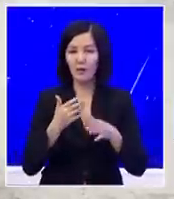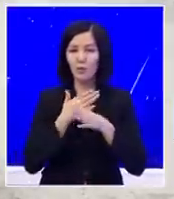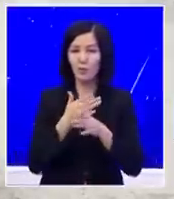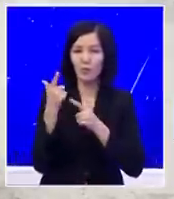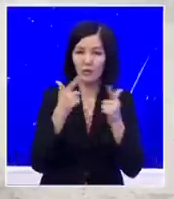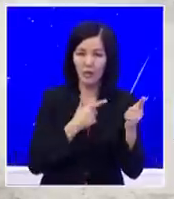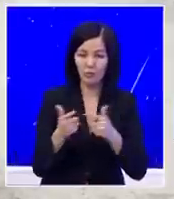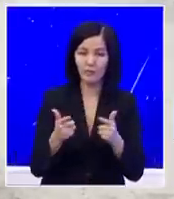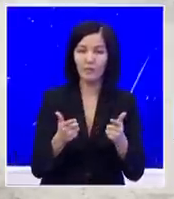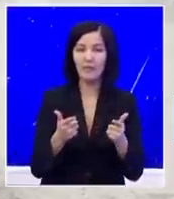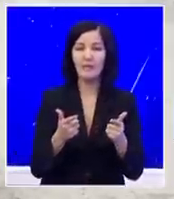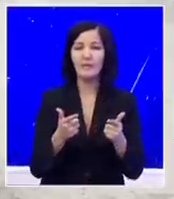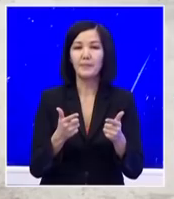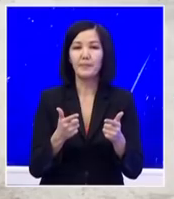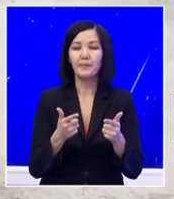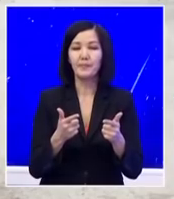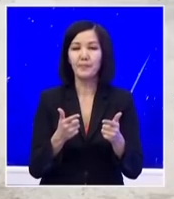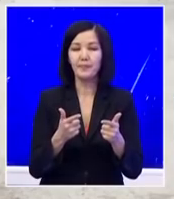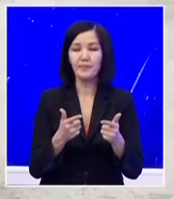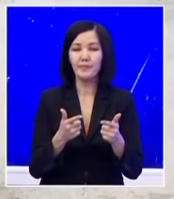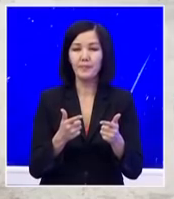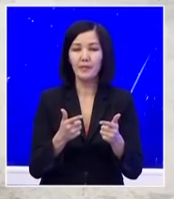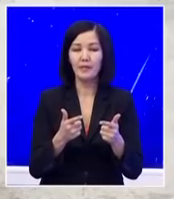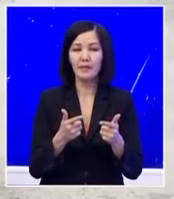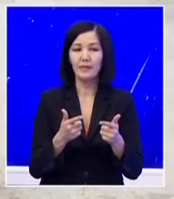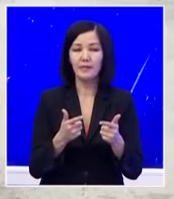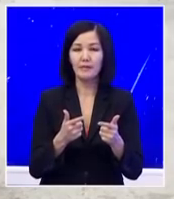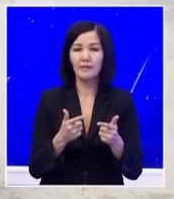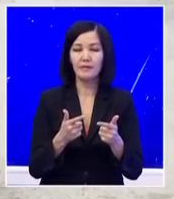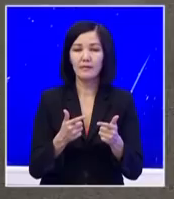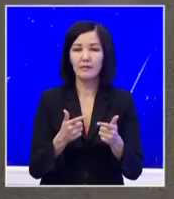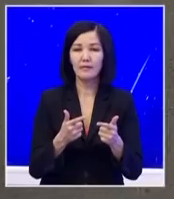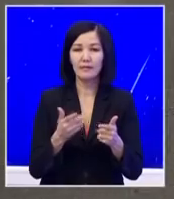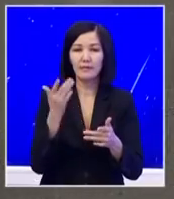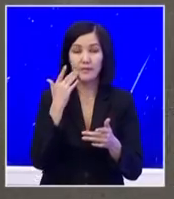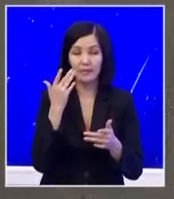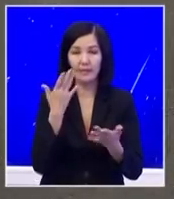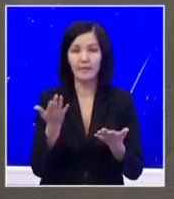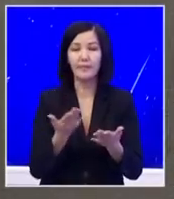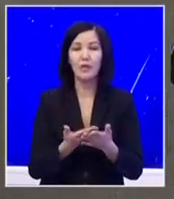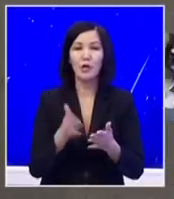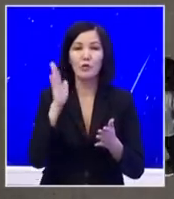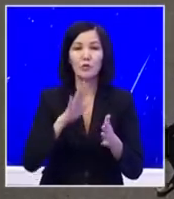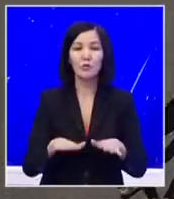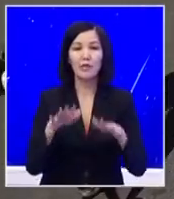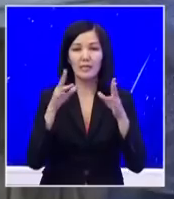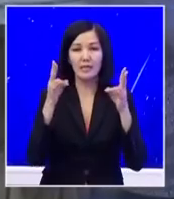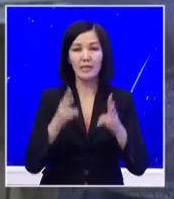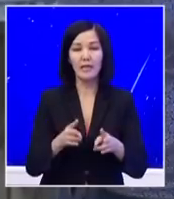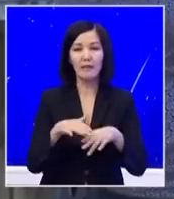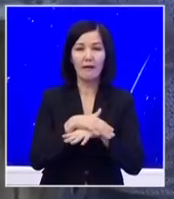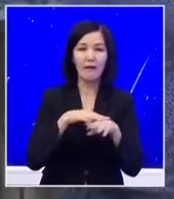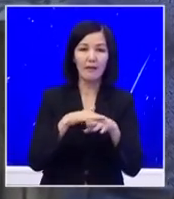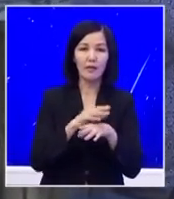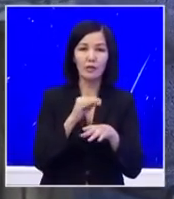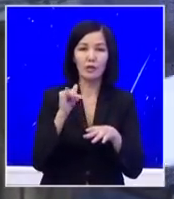көмектесіп, қолшымызды созып, көмектесуге әрдайым біз дайынбыз. Қандай жағдай болмасын. Айта кетейік, су тасқынан зардап шеккен Мақтаралдық